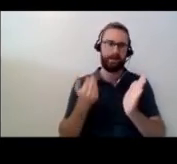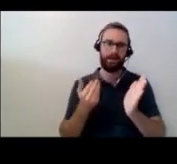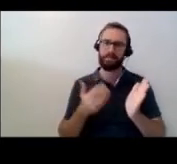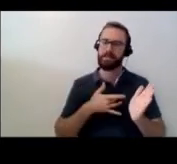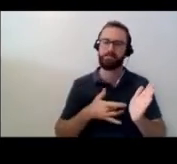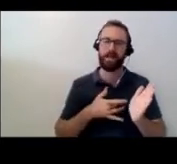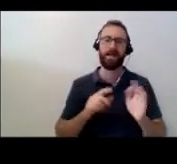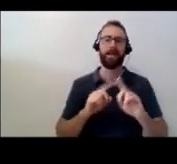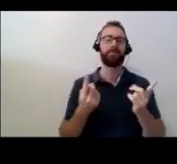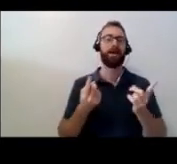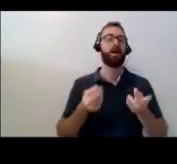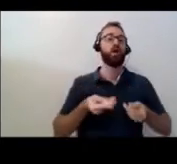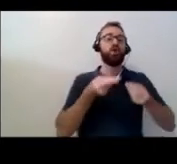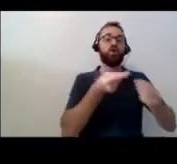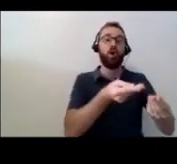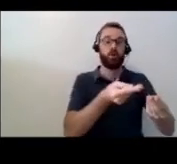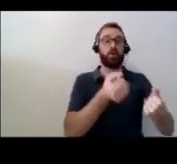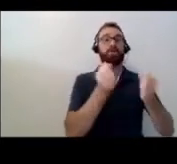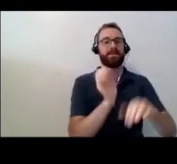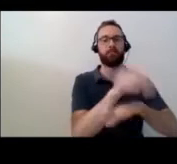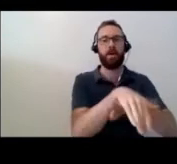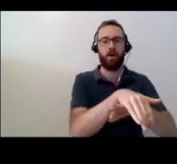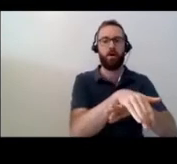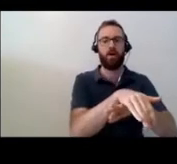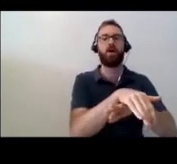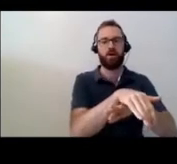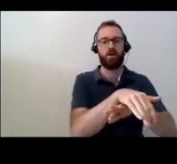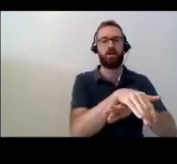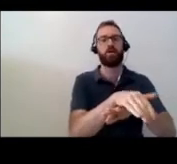à un traitement qui causera la mort est donc interdit.